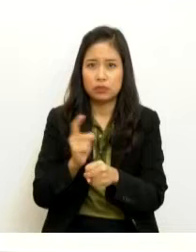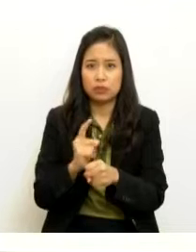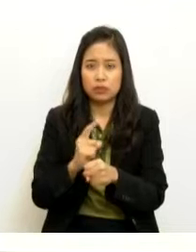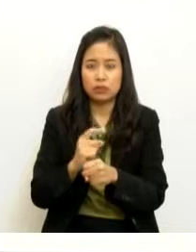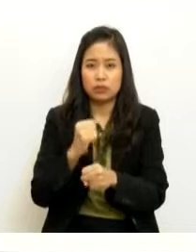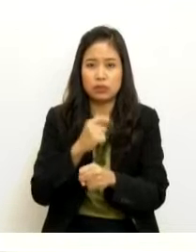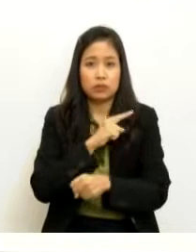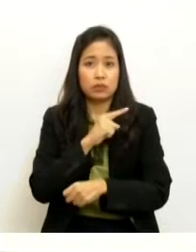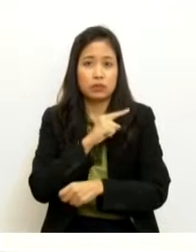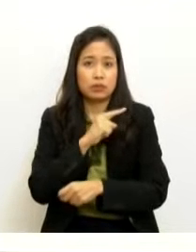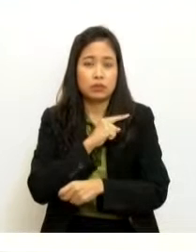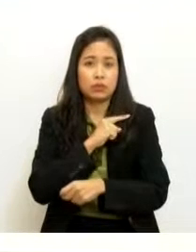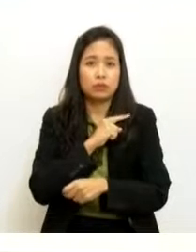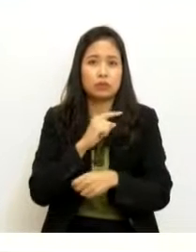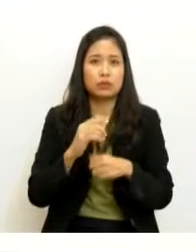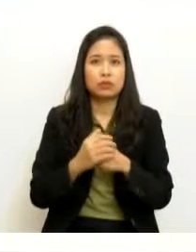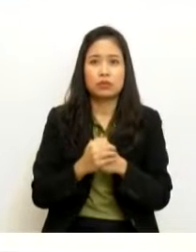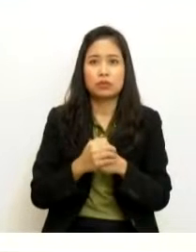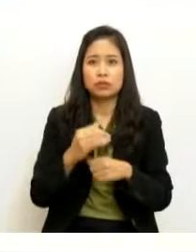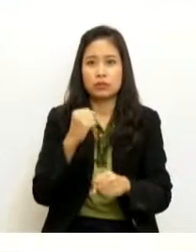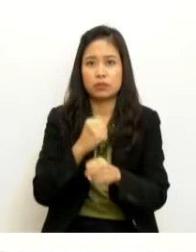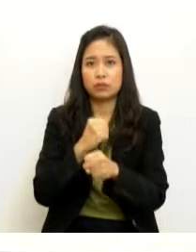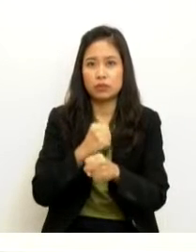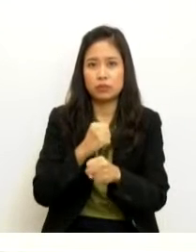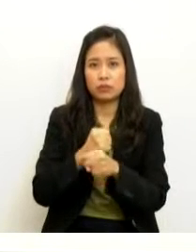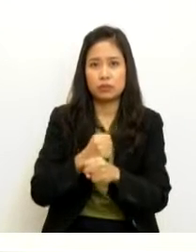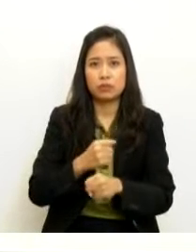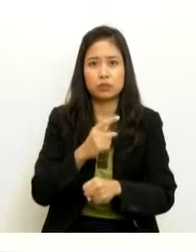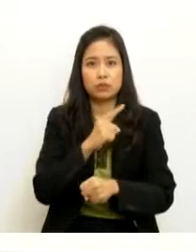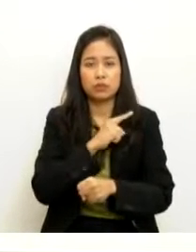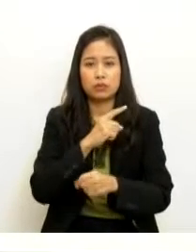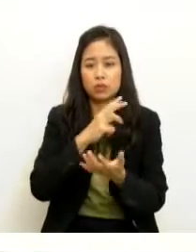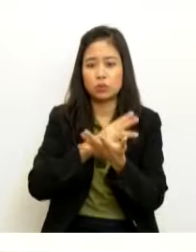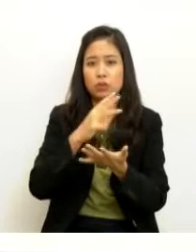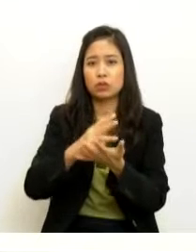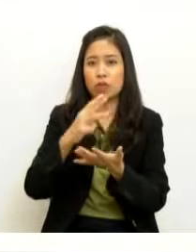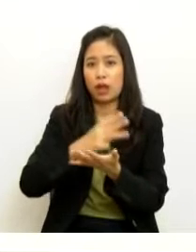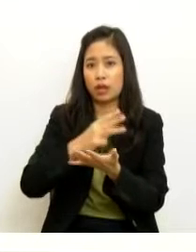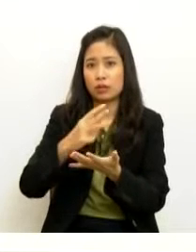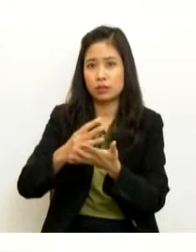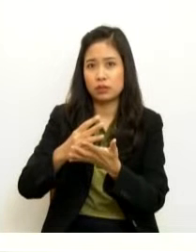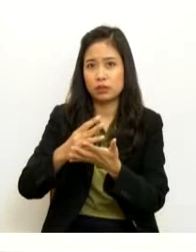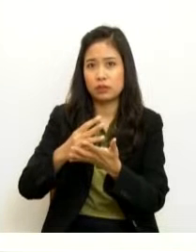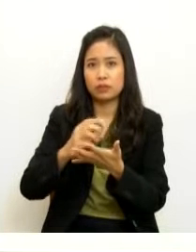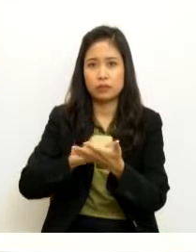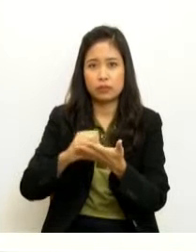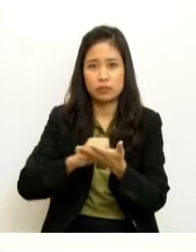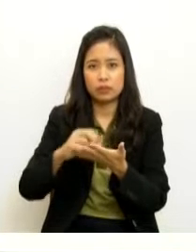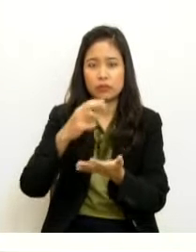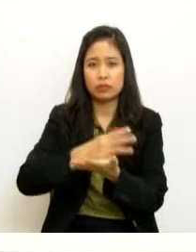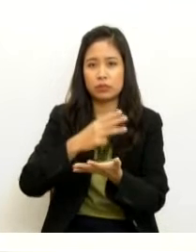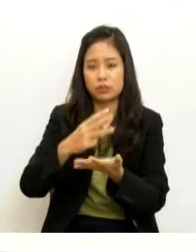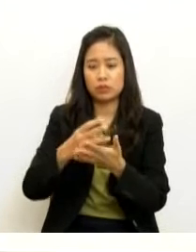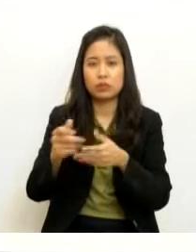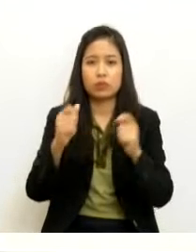ที่เช่นงานที่เกิดจากงานหน้าที่วิชาการงานที่เกิดจากงานบริหารงานบุค